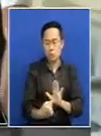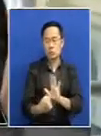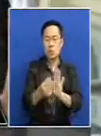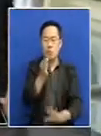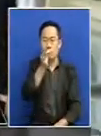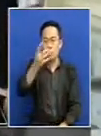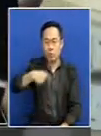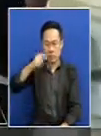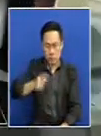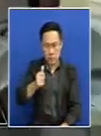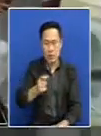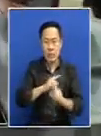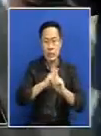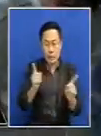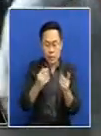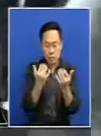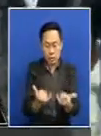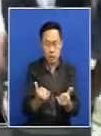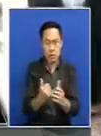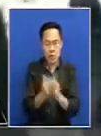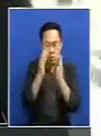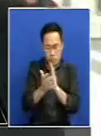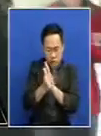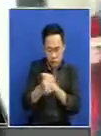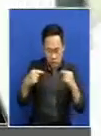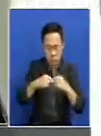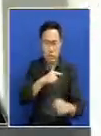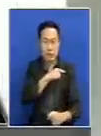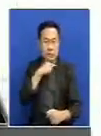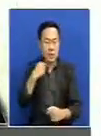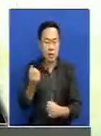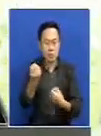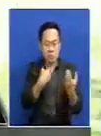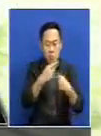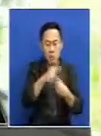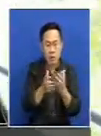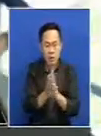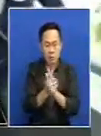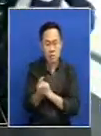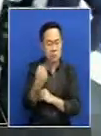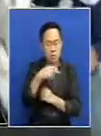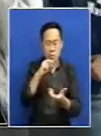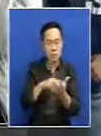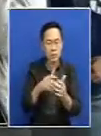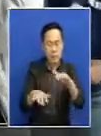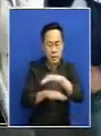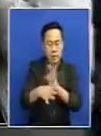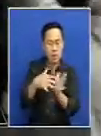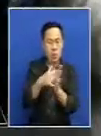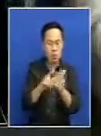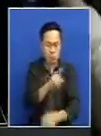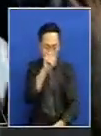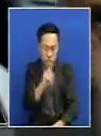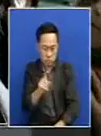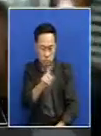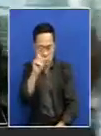ในอาตูในชั้นศาลทว่าในความเห็นของผู้เชี่ยวชาญด้านอาชญาวิทยาอีกหลายคนกลับชี้ว่ายังมีคำถาม